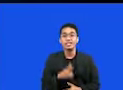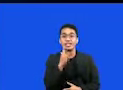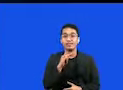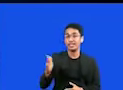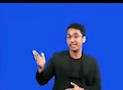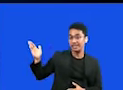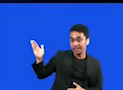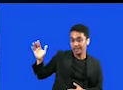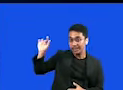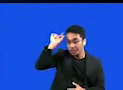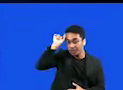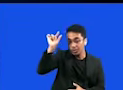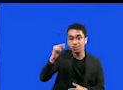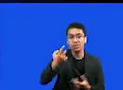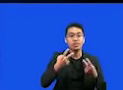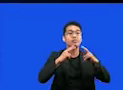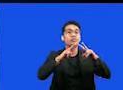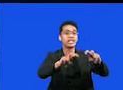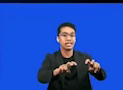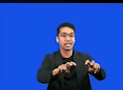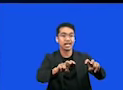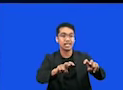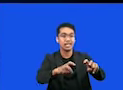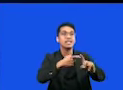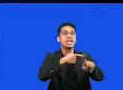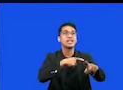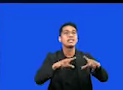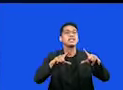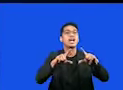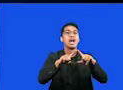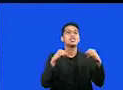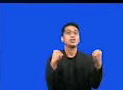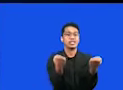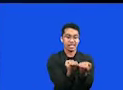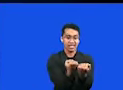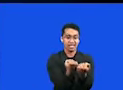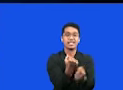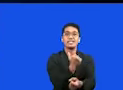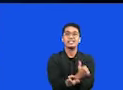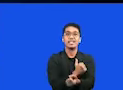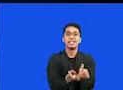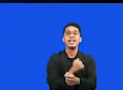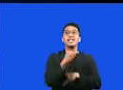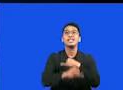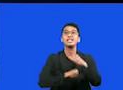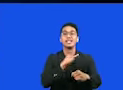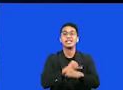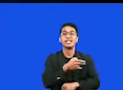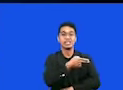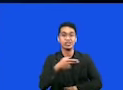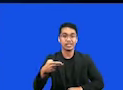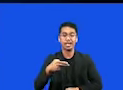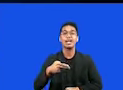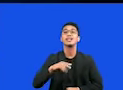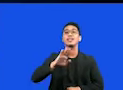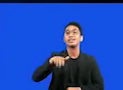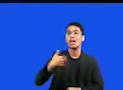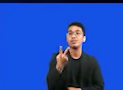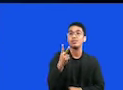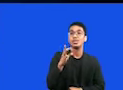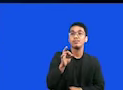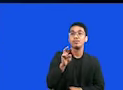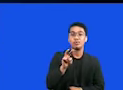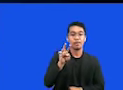untuk penelitian menurut survei asosiasi penyelangga jasa internet Indonesia tahun 2024 bahwa